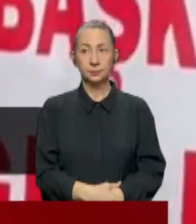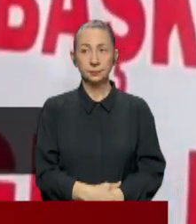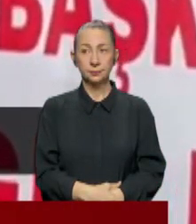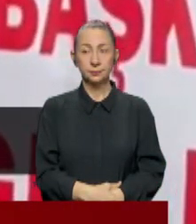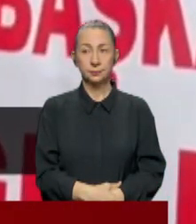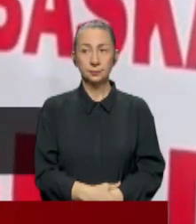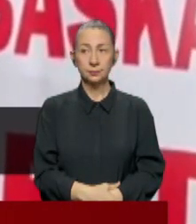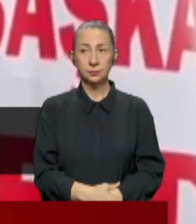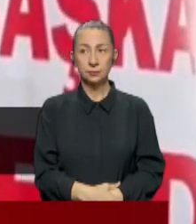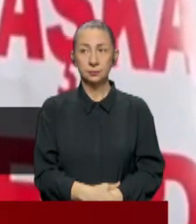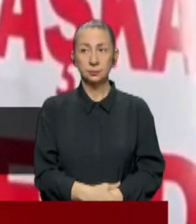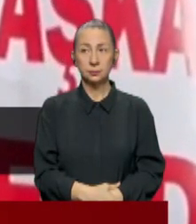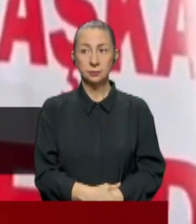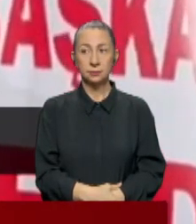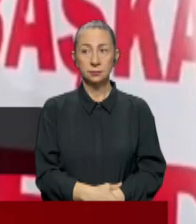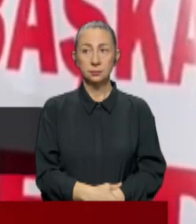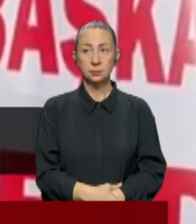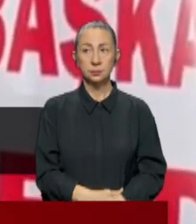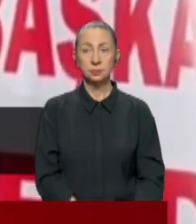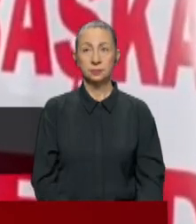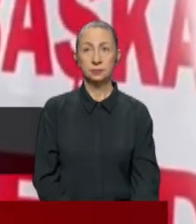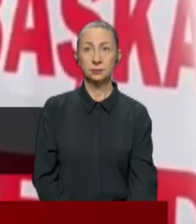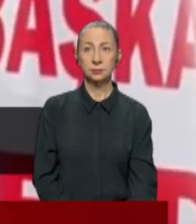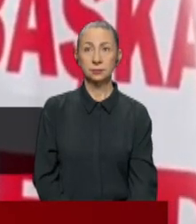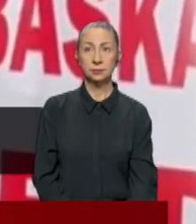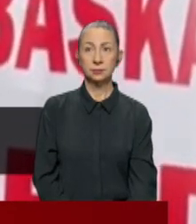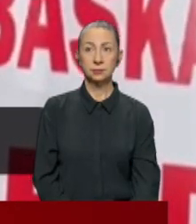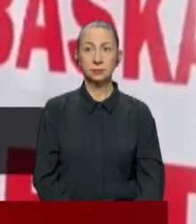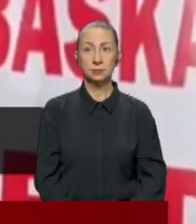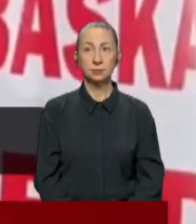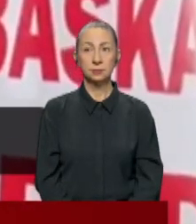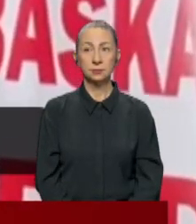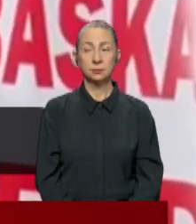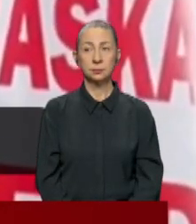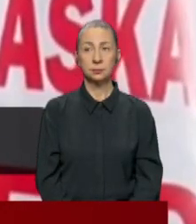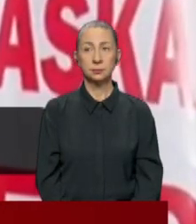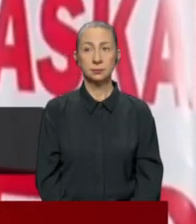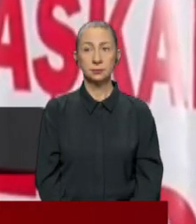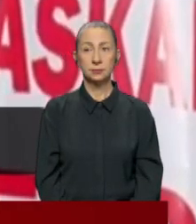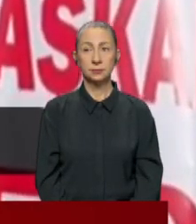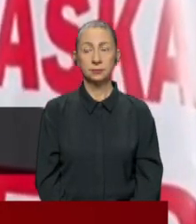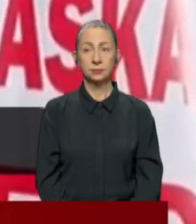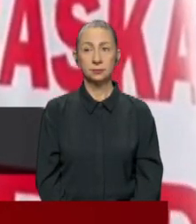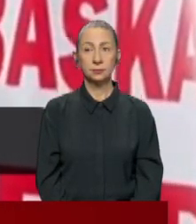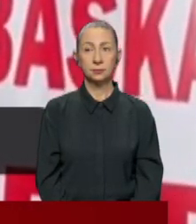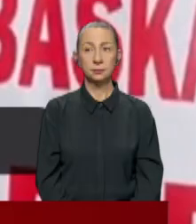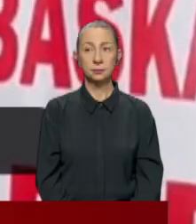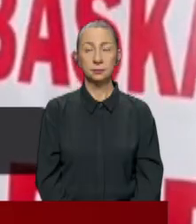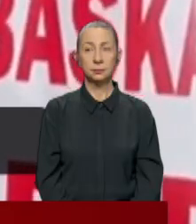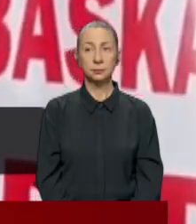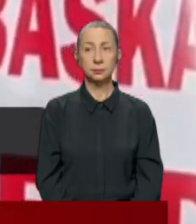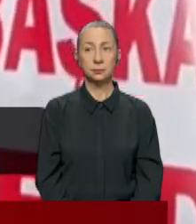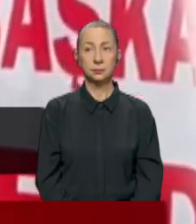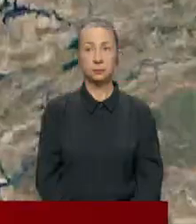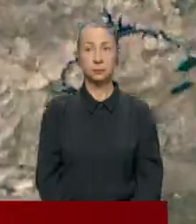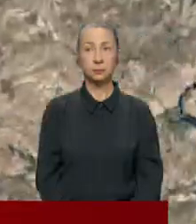Gördüğünüz Cumhurbaşkanım hoş geldiniz. Çözerse reis çözer pankartlarımızla maalesef miting